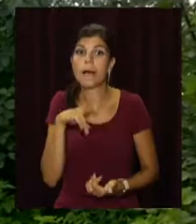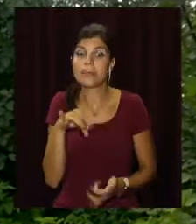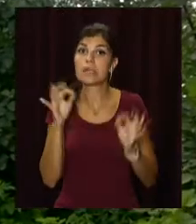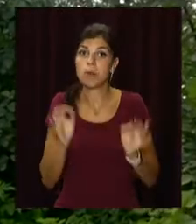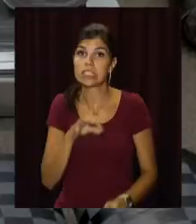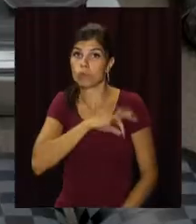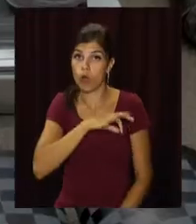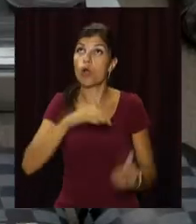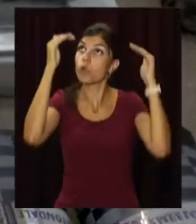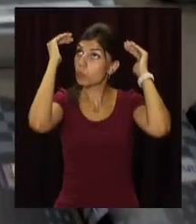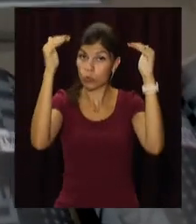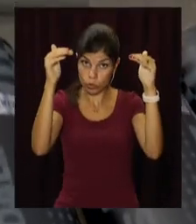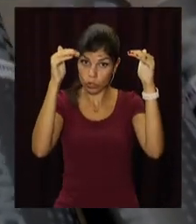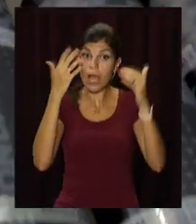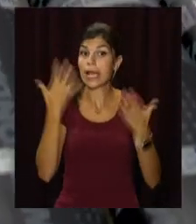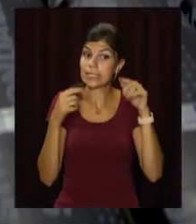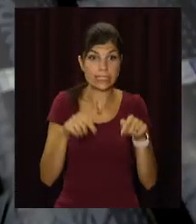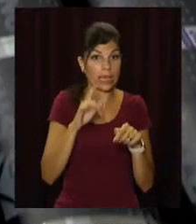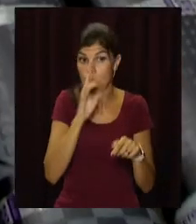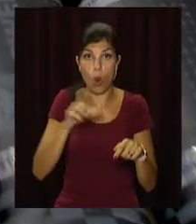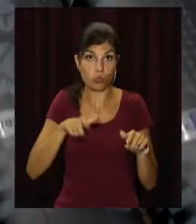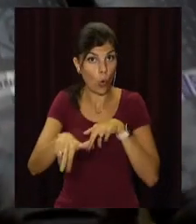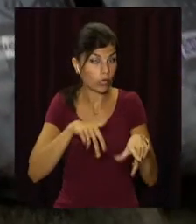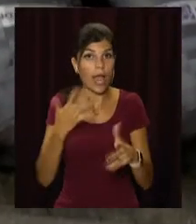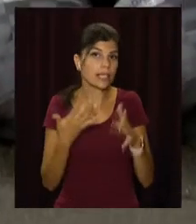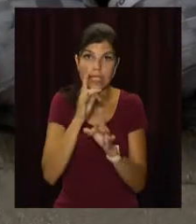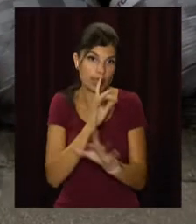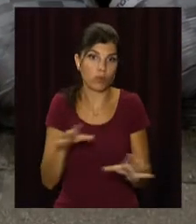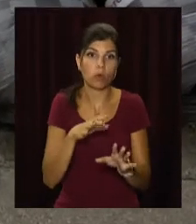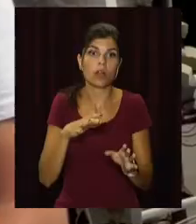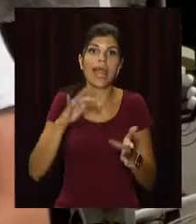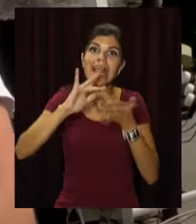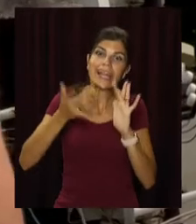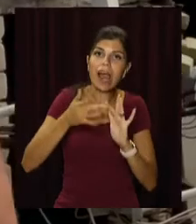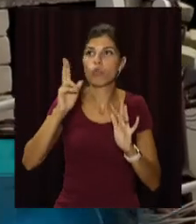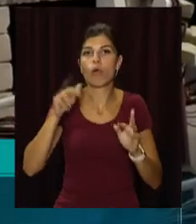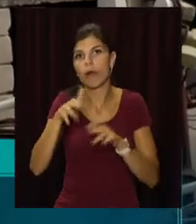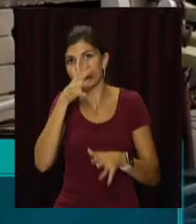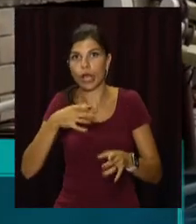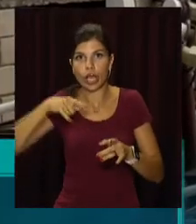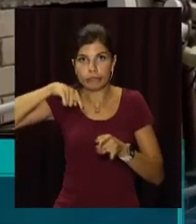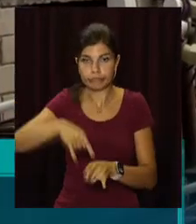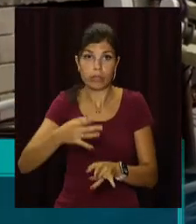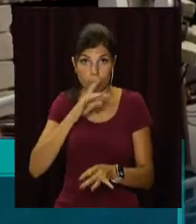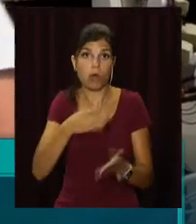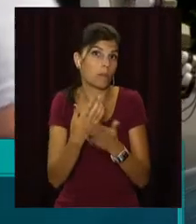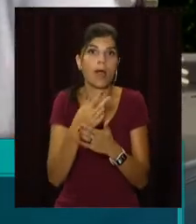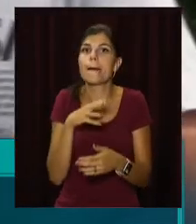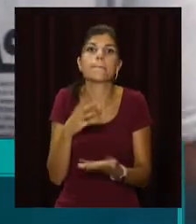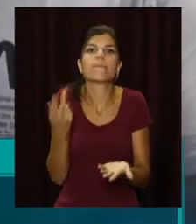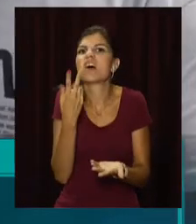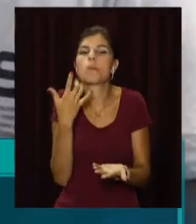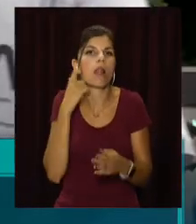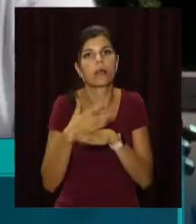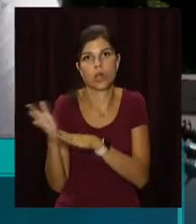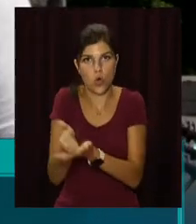два шари, вирівнюючий та захисний. Підрядники кажуть, використовують якісний матеріал. При правильном эксплуатации кровельного